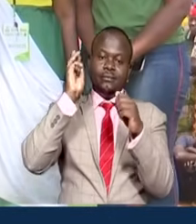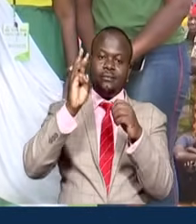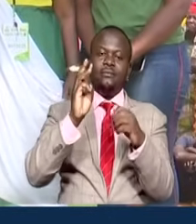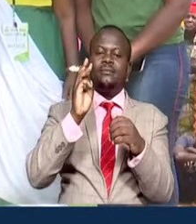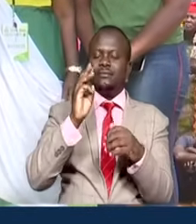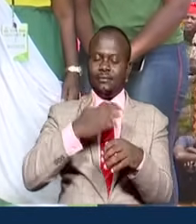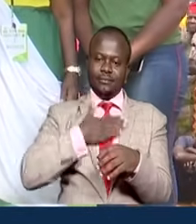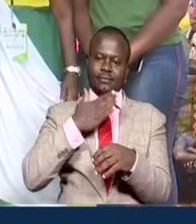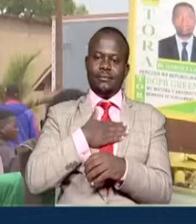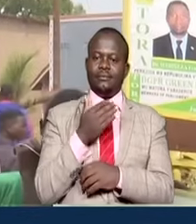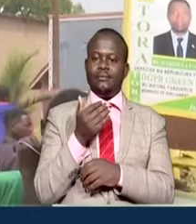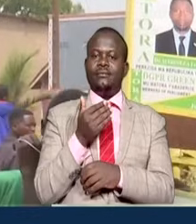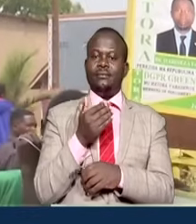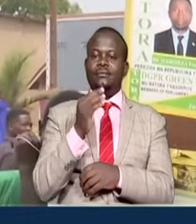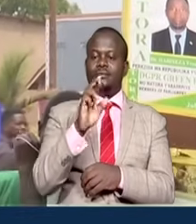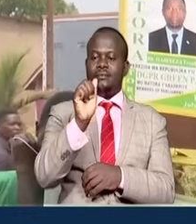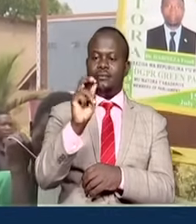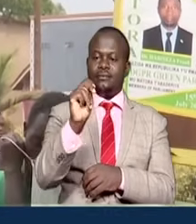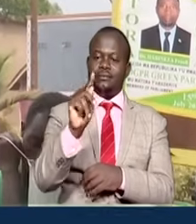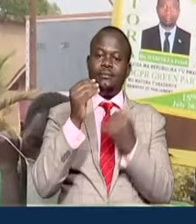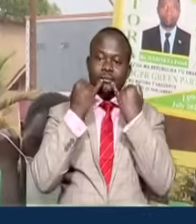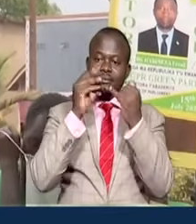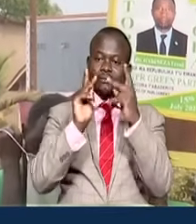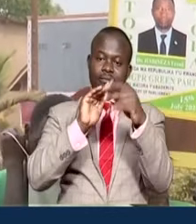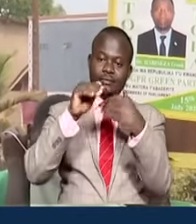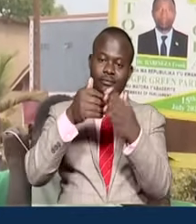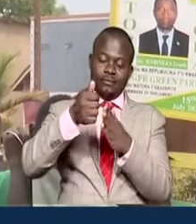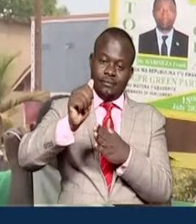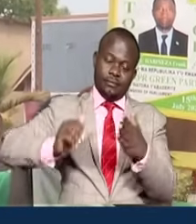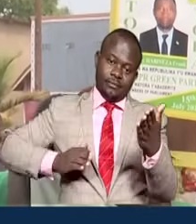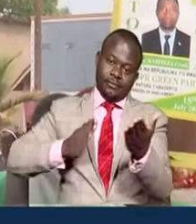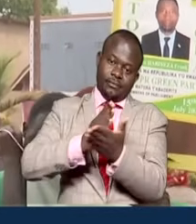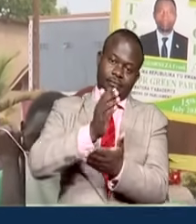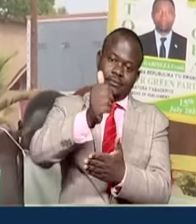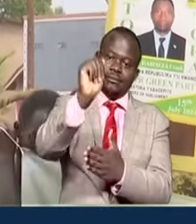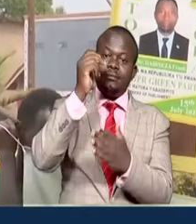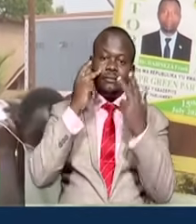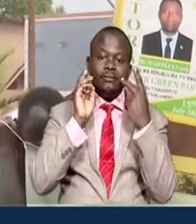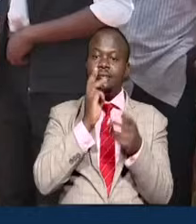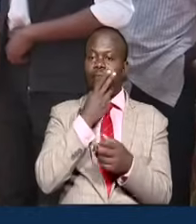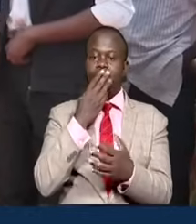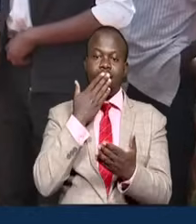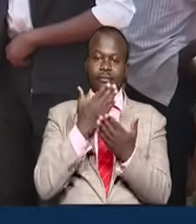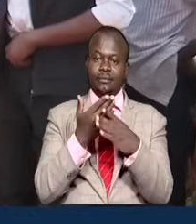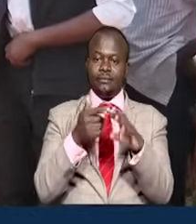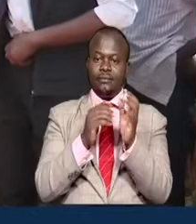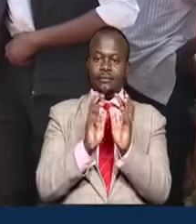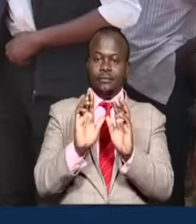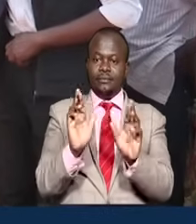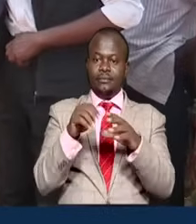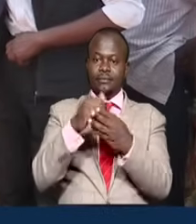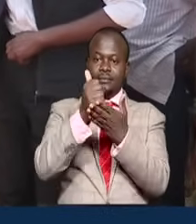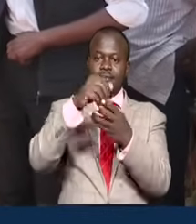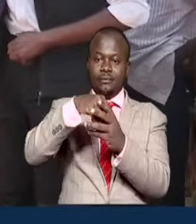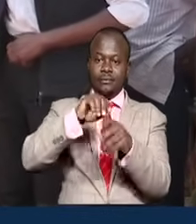batazabyicuza. Umukandida Frank Habineza yabwiye abaturage ko ari uburenganzira bwabo bwo kubona amazi meza, akaba yiteguye kubibafashamo mu